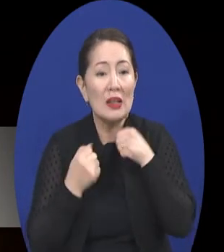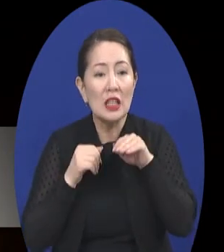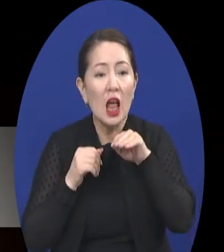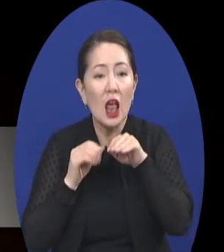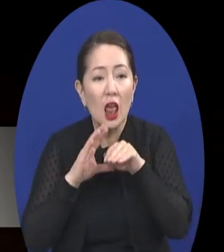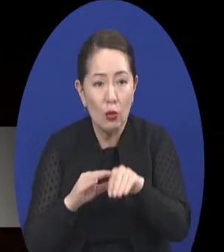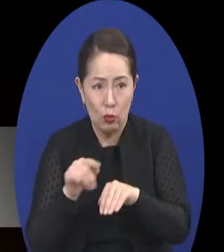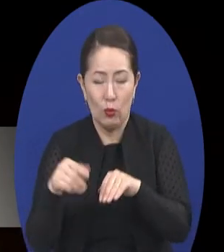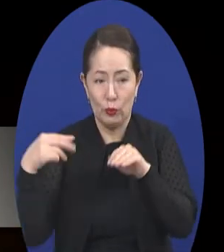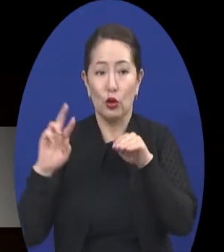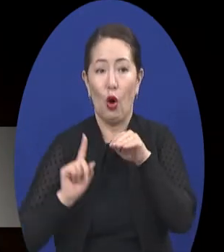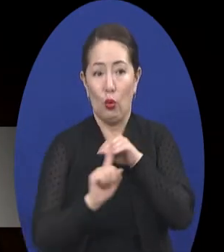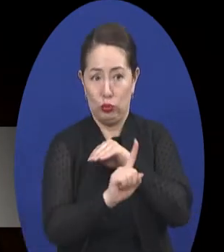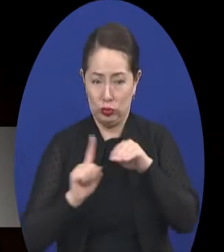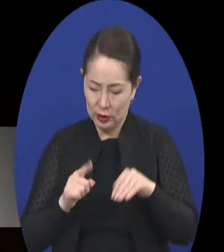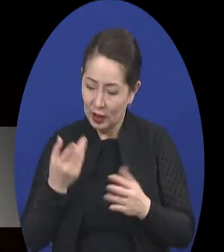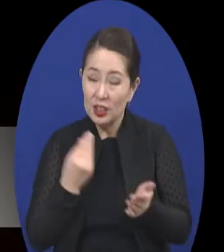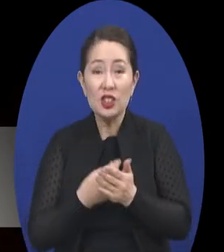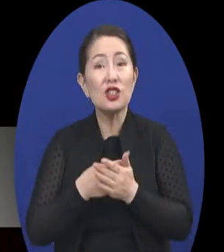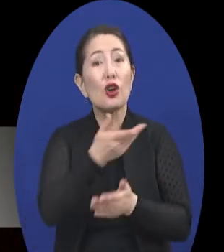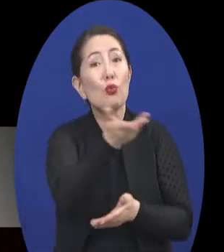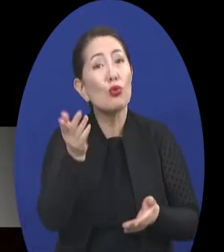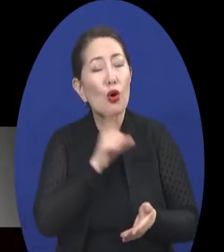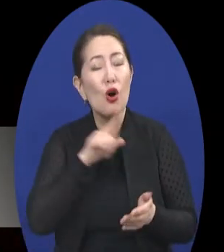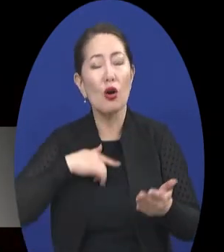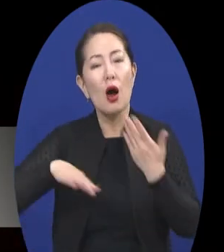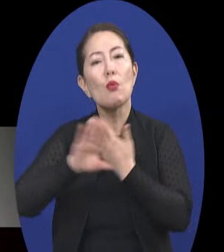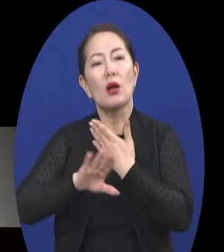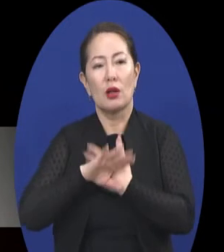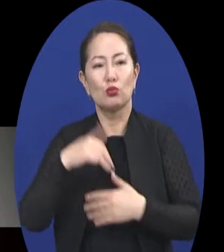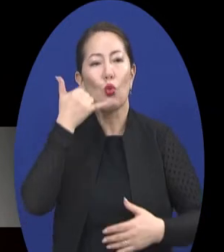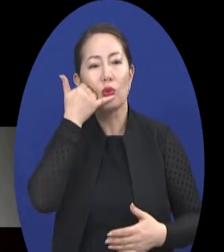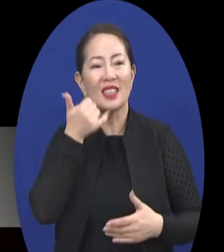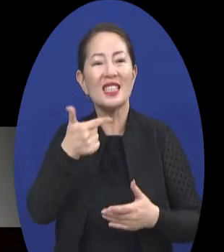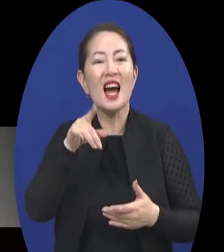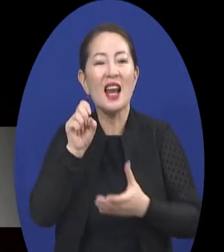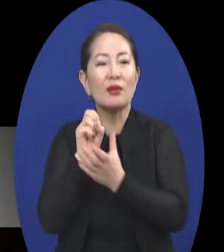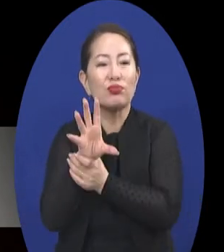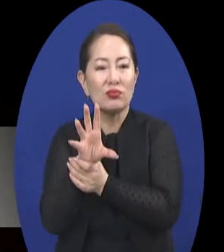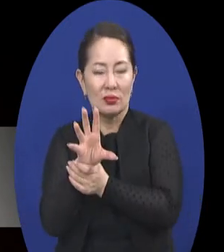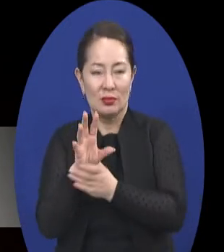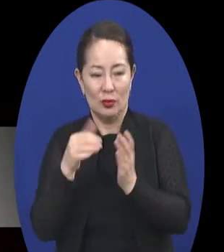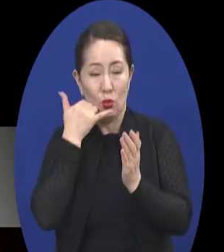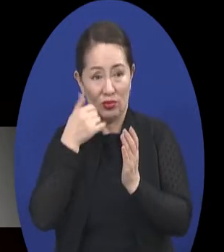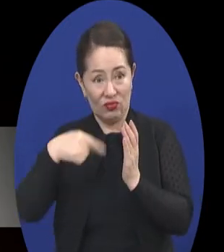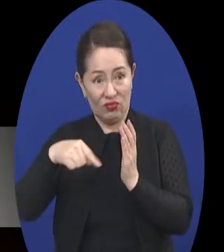одоо зорчсноор өөрийнхөө аюулгүй байдлыг одоо хамгаалах юм боломж хүртэх юм. За өөрөөр хэлэх юм бол тээврийн цагдаагийн албанаас гаргасан судалгаагаар бол